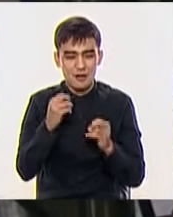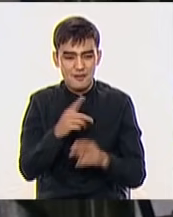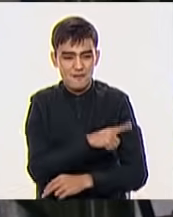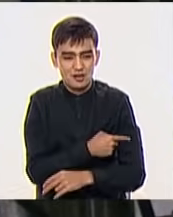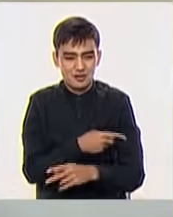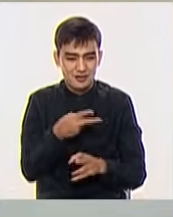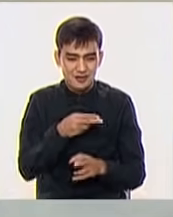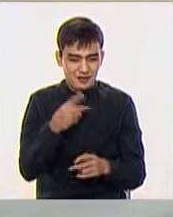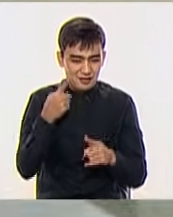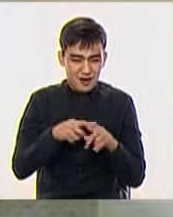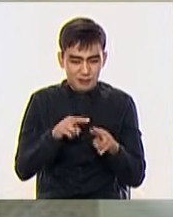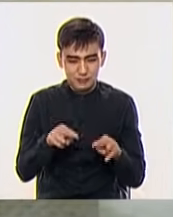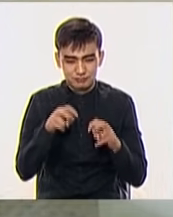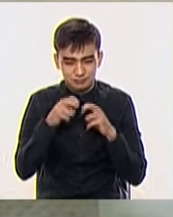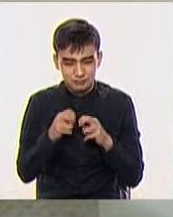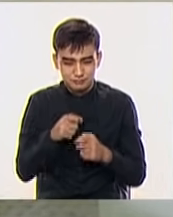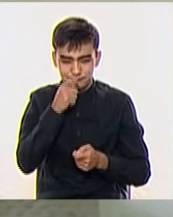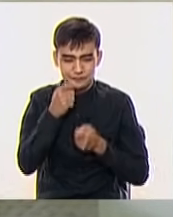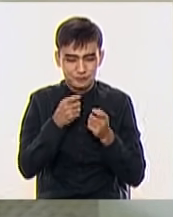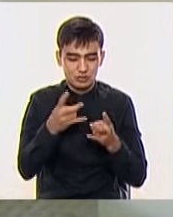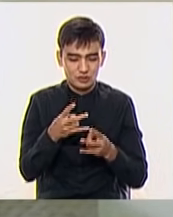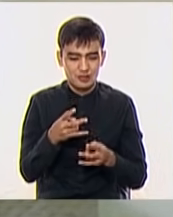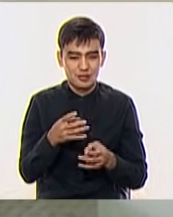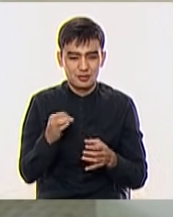медицинского оборудования. Их предложение поддержали.